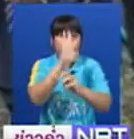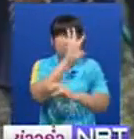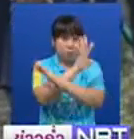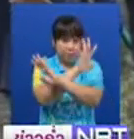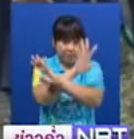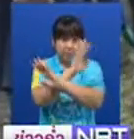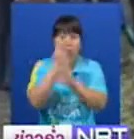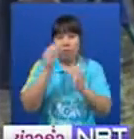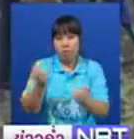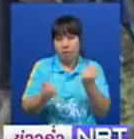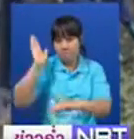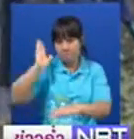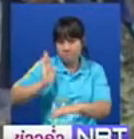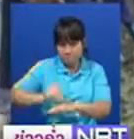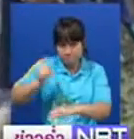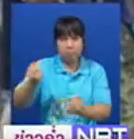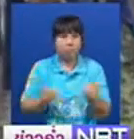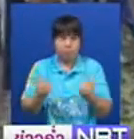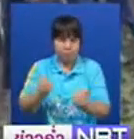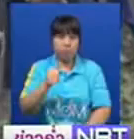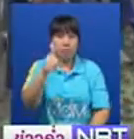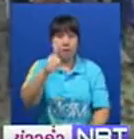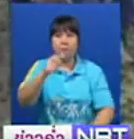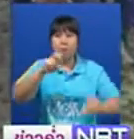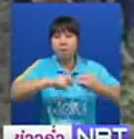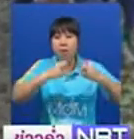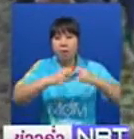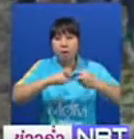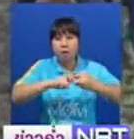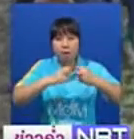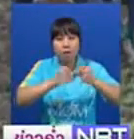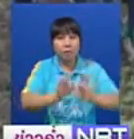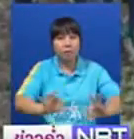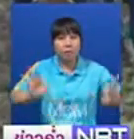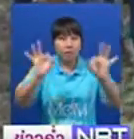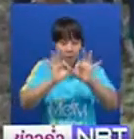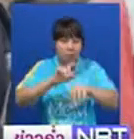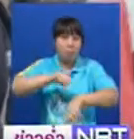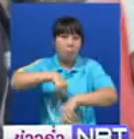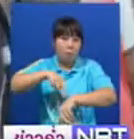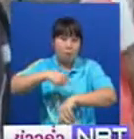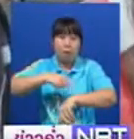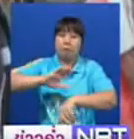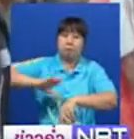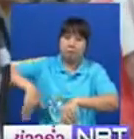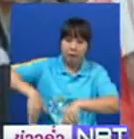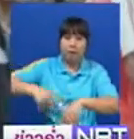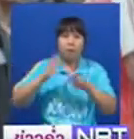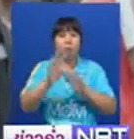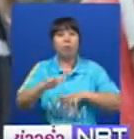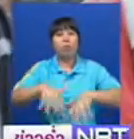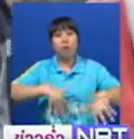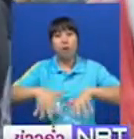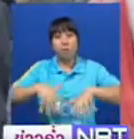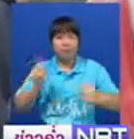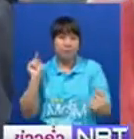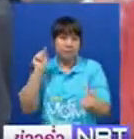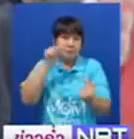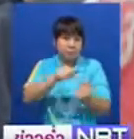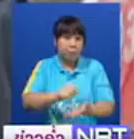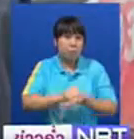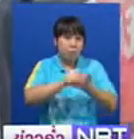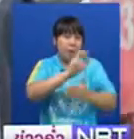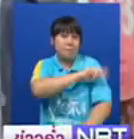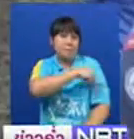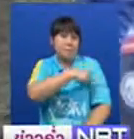นขับที่มีความชำนาญเท่านั้นเป็นอุปสรรคสำคัญที่ทำให้การเดินทางล่าช้าและชาวบ้านเข้าถึงบริการทางการแพทย์